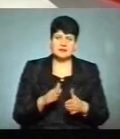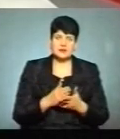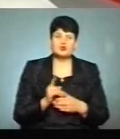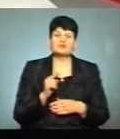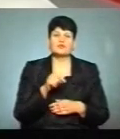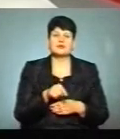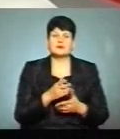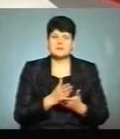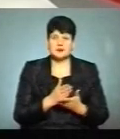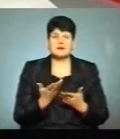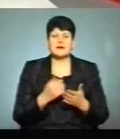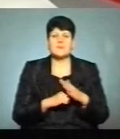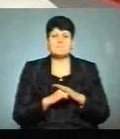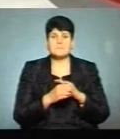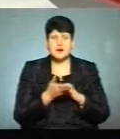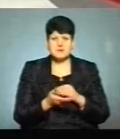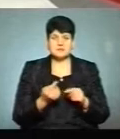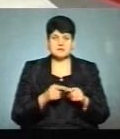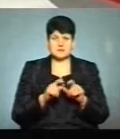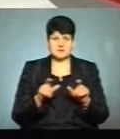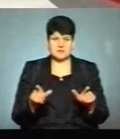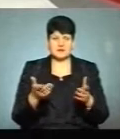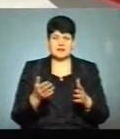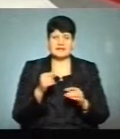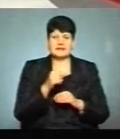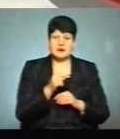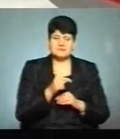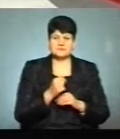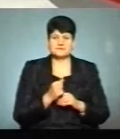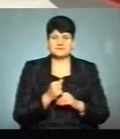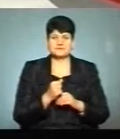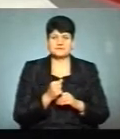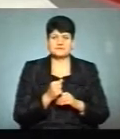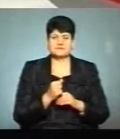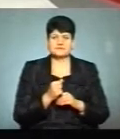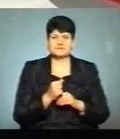там перебувають, яка база цих закладів, які там